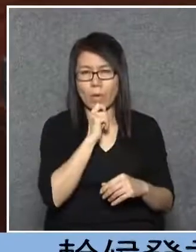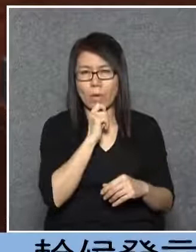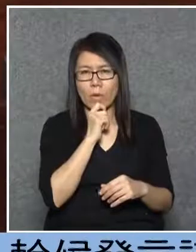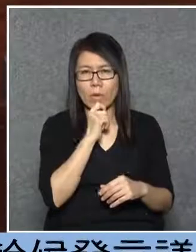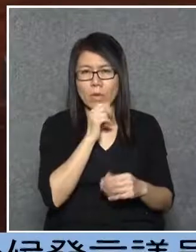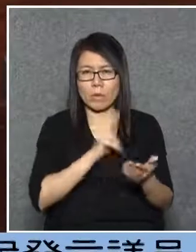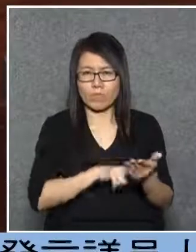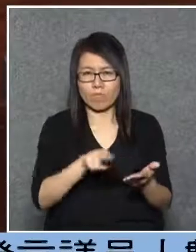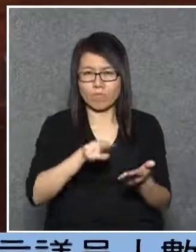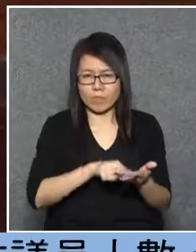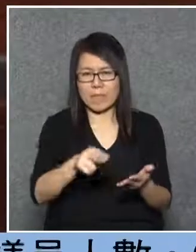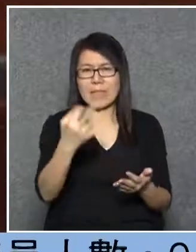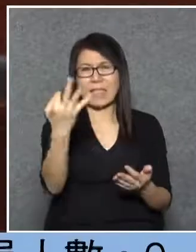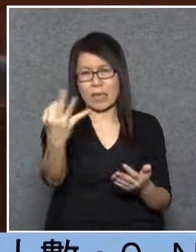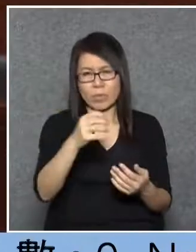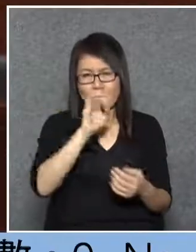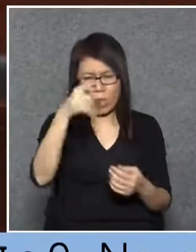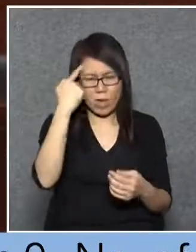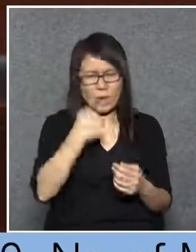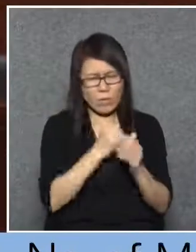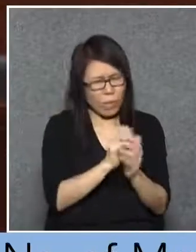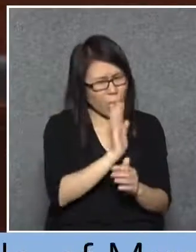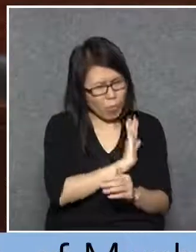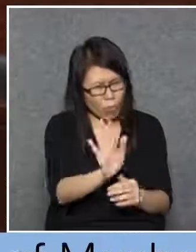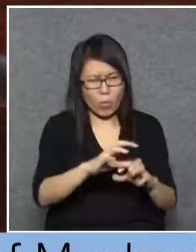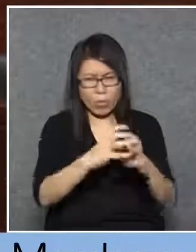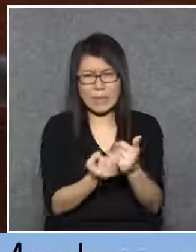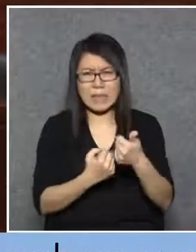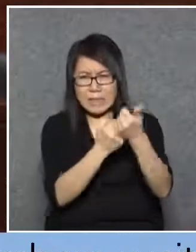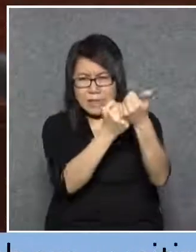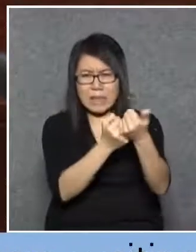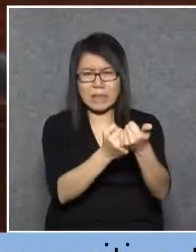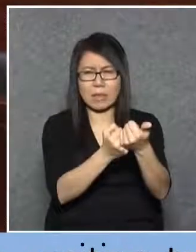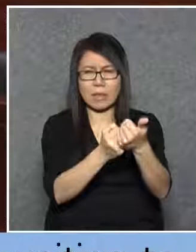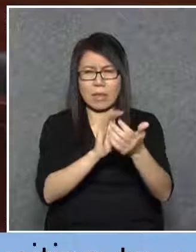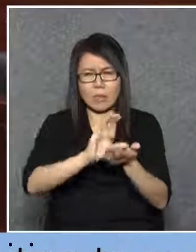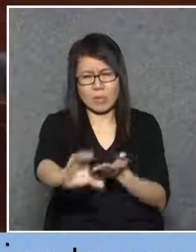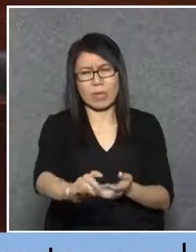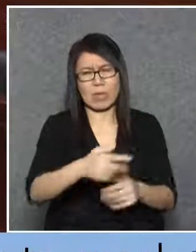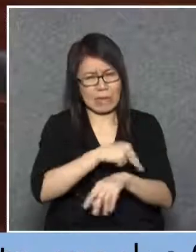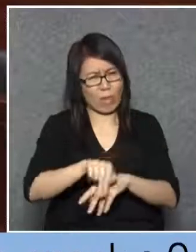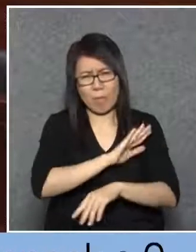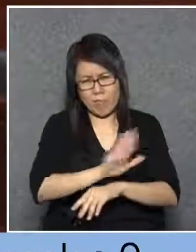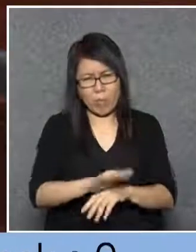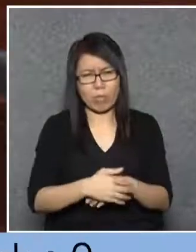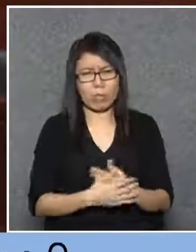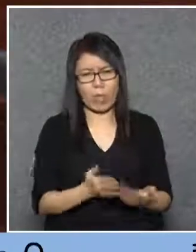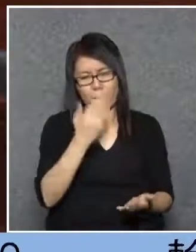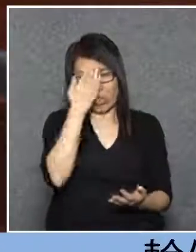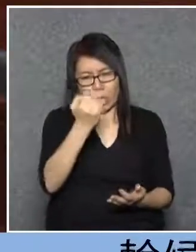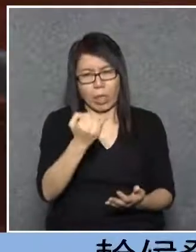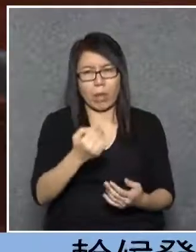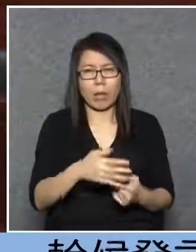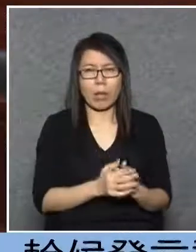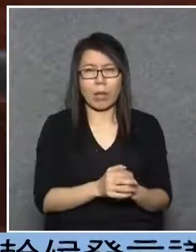黨中央，要求個黨不要支持這個一筆過撥款的計劃。但是很不幸，人